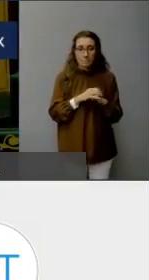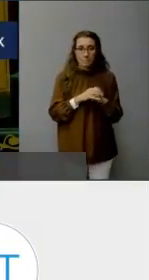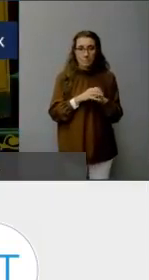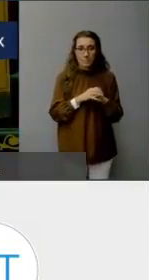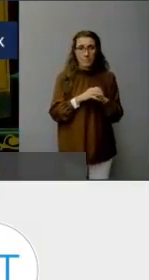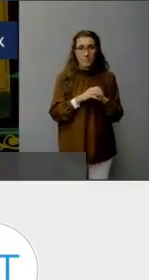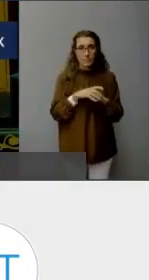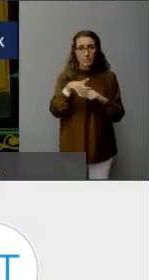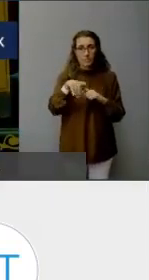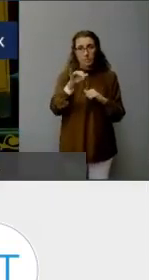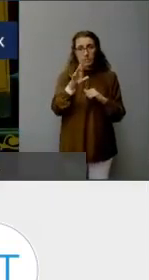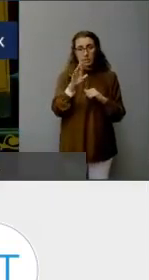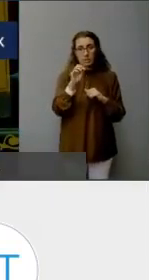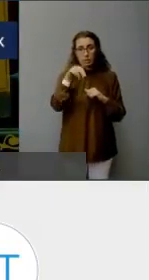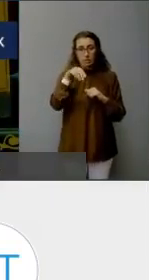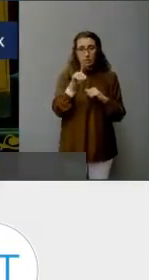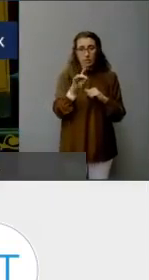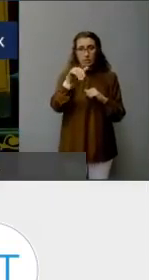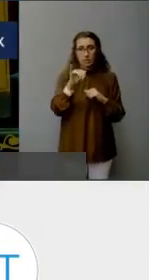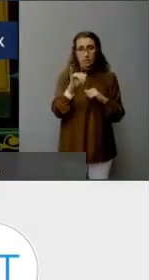consigliere pirondini